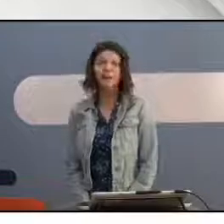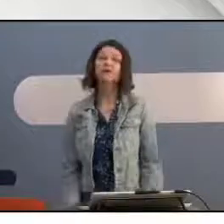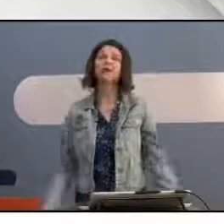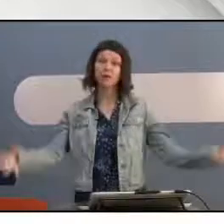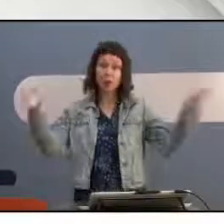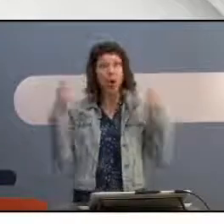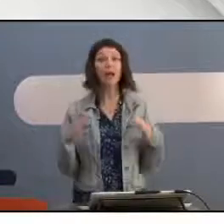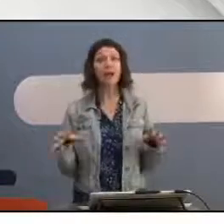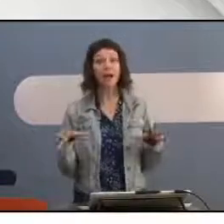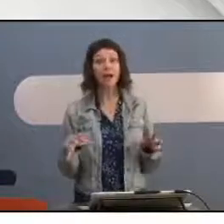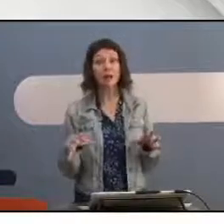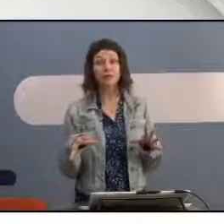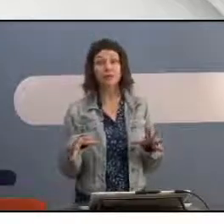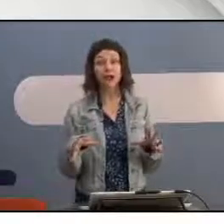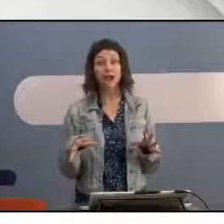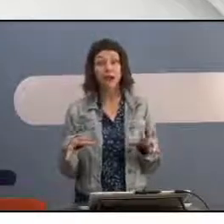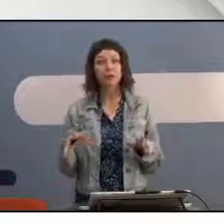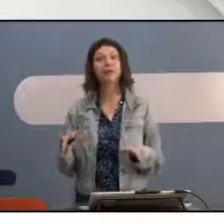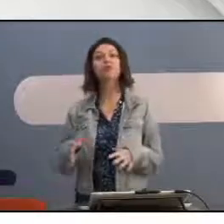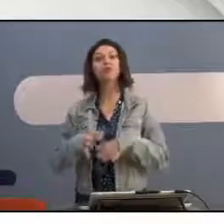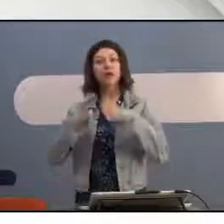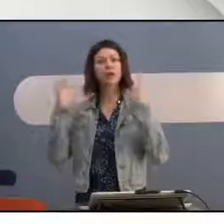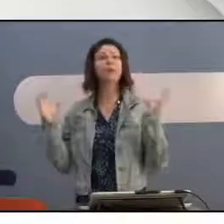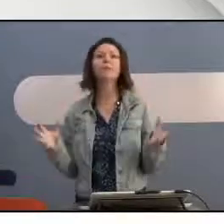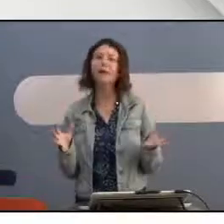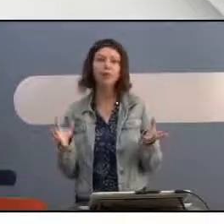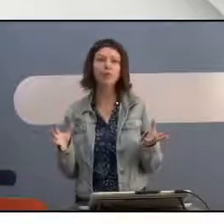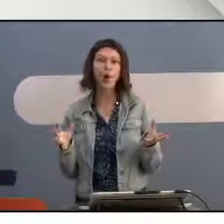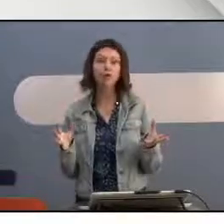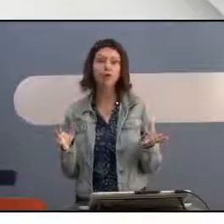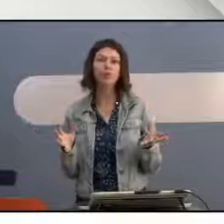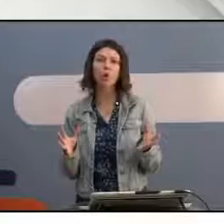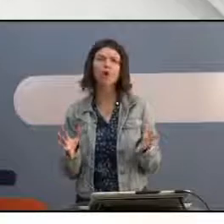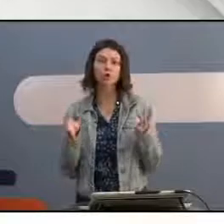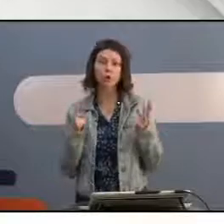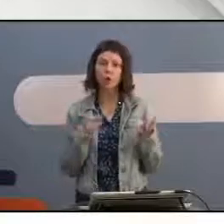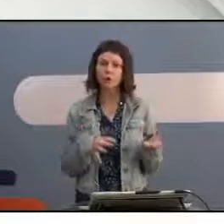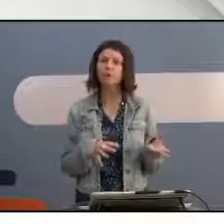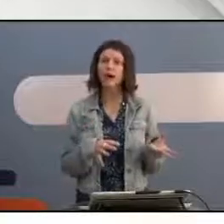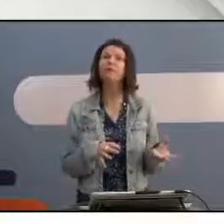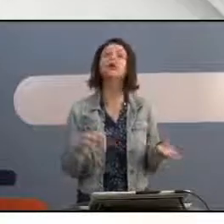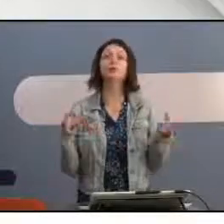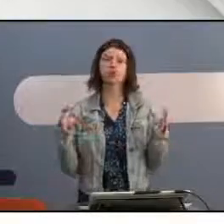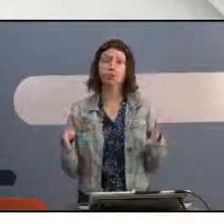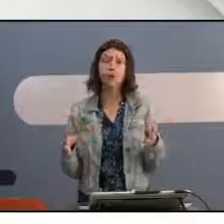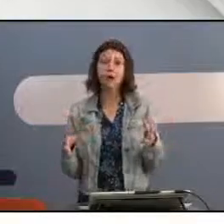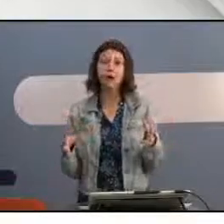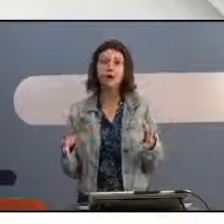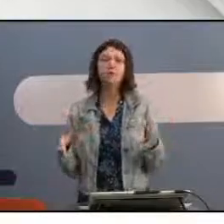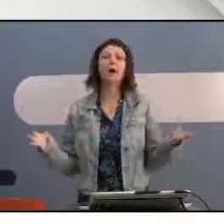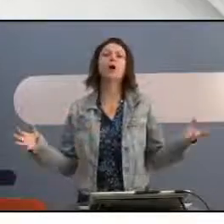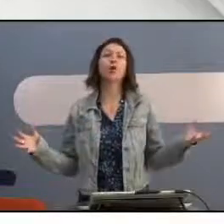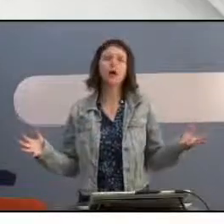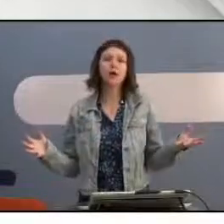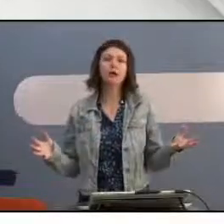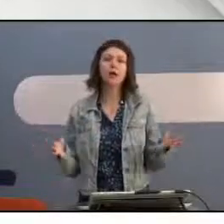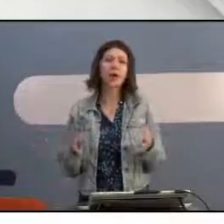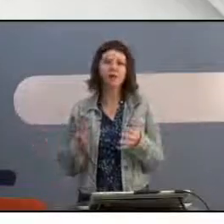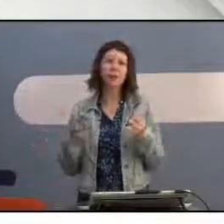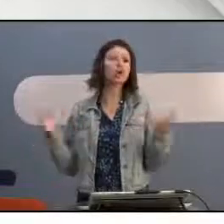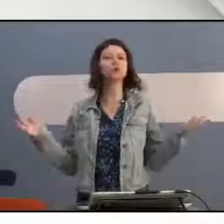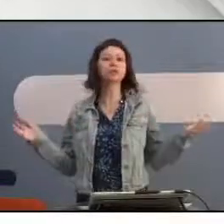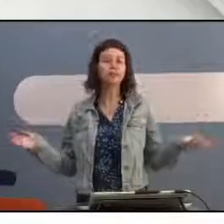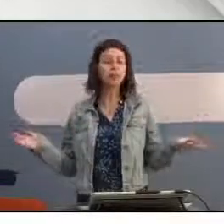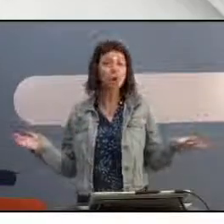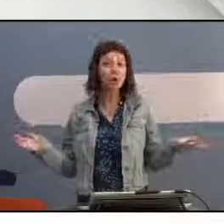מעניין. תחזרו אליי אחרי ההפסקה ונמשיך עם הרבה דוגמאות שקשורות לזכויות אדם ולמשבר. מה קורה